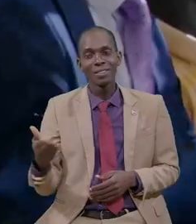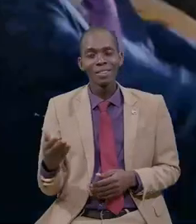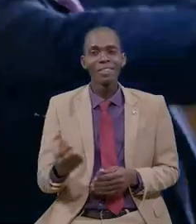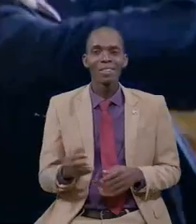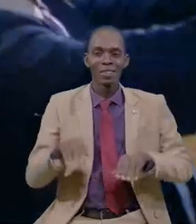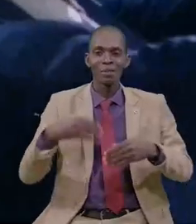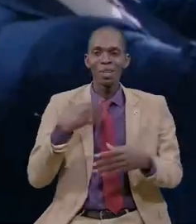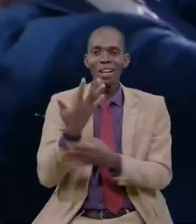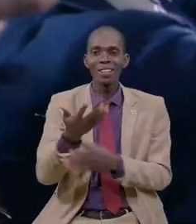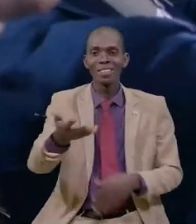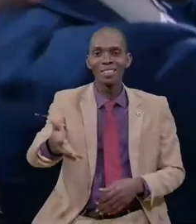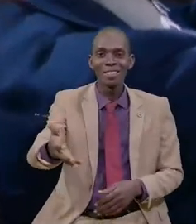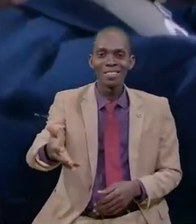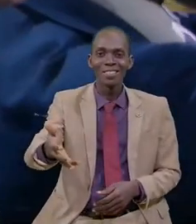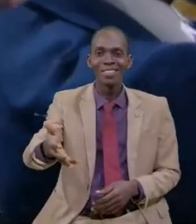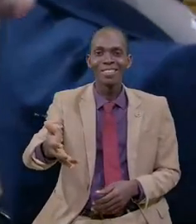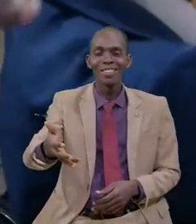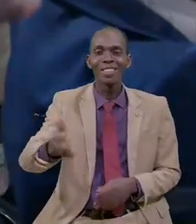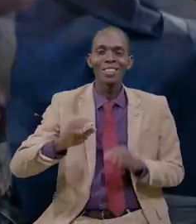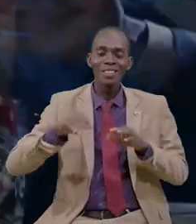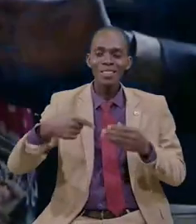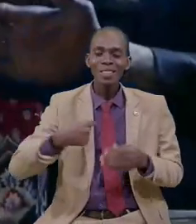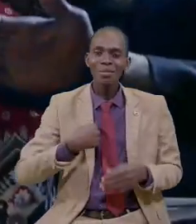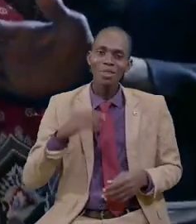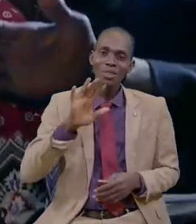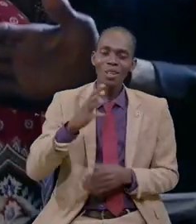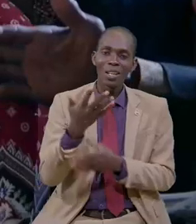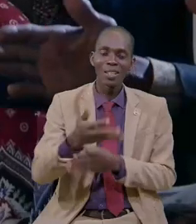donne-moi ta main là-bas. J'ai dit, tends-moi ta main.